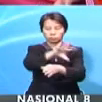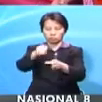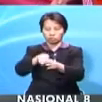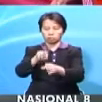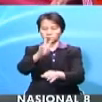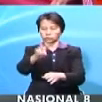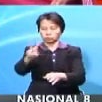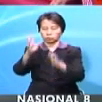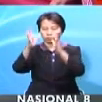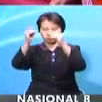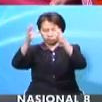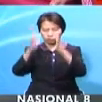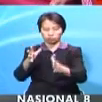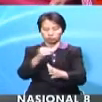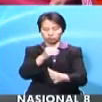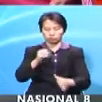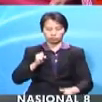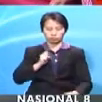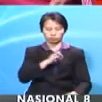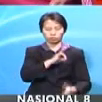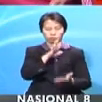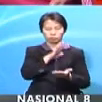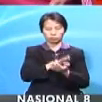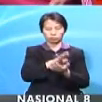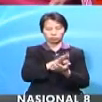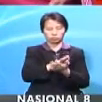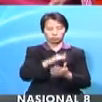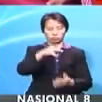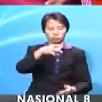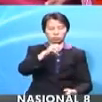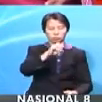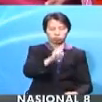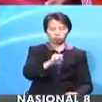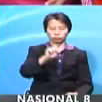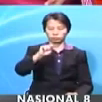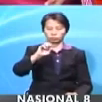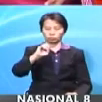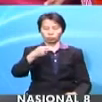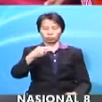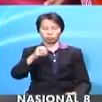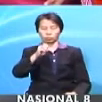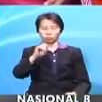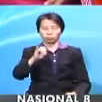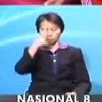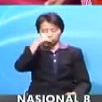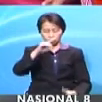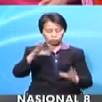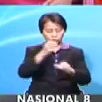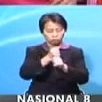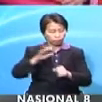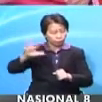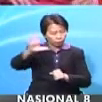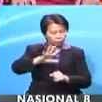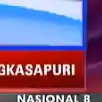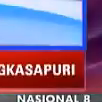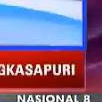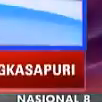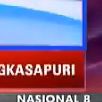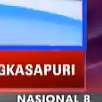22 orang guru dan kaki tangan sekolah kebangsaan dan untuk mendapatkan gambaran lebih lanjut